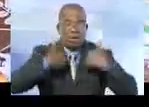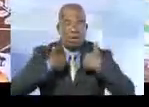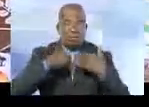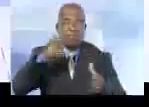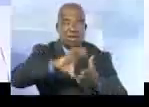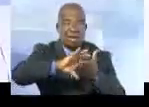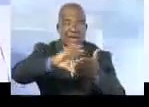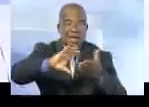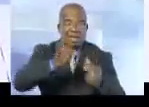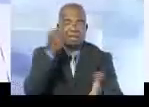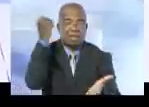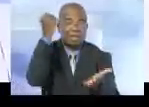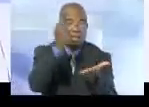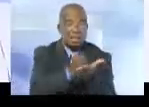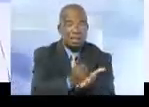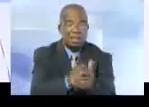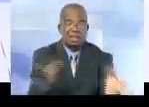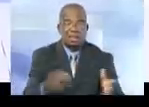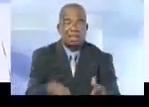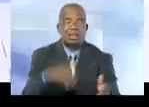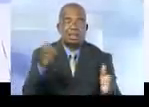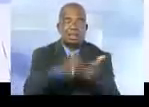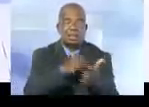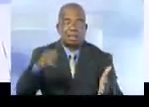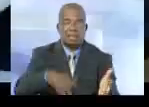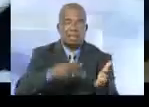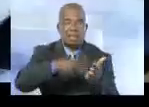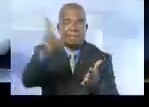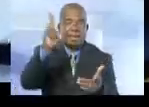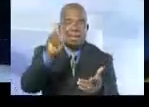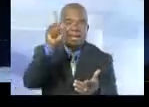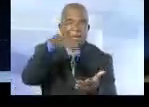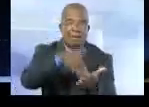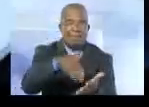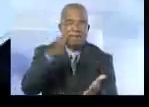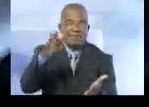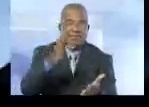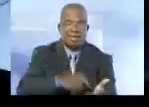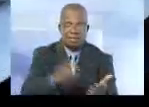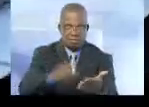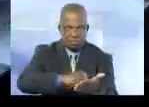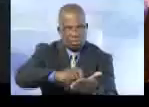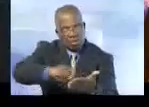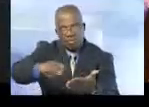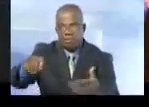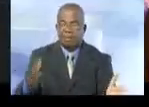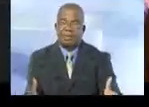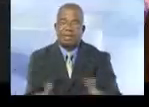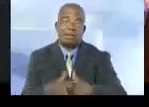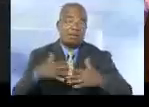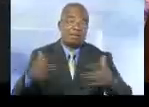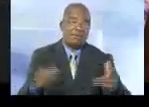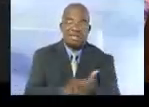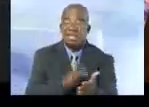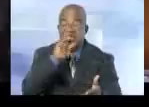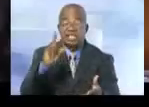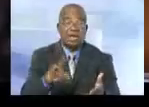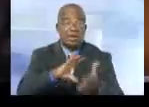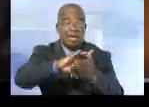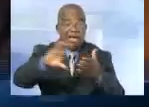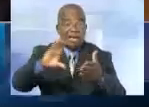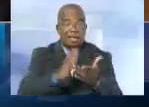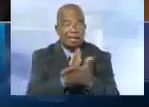scolaire unique, l'élève paye la somme de 1 000 francs CFA et remplit une fiche de renseignement. Cette carte est totalement